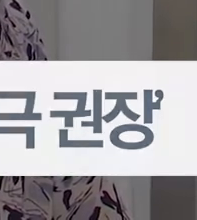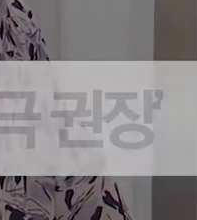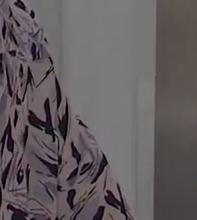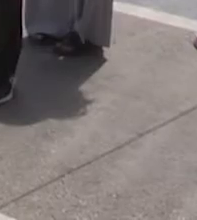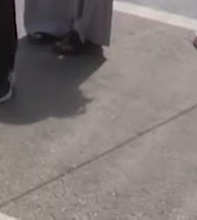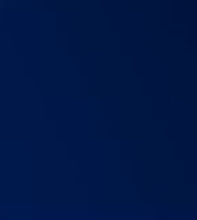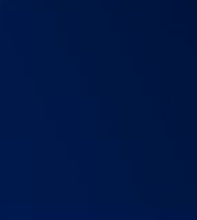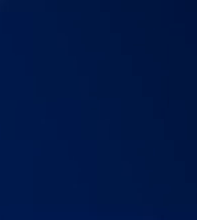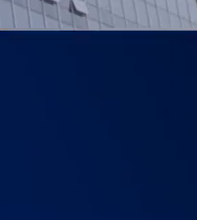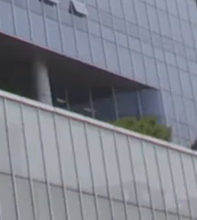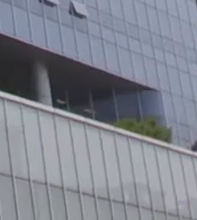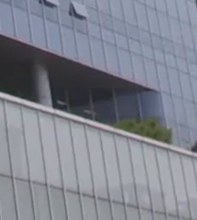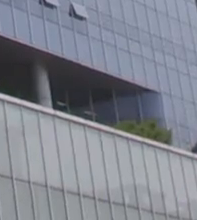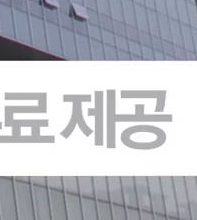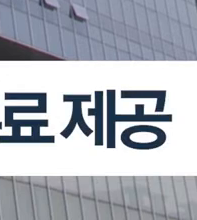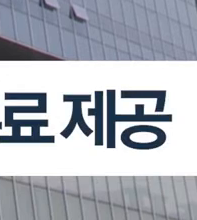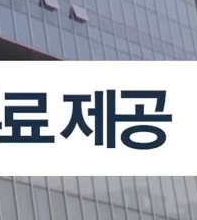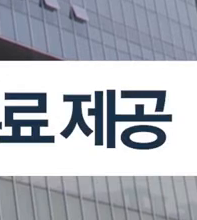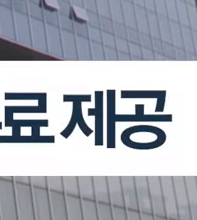있습니다.